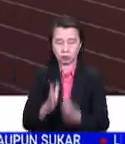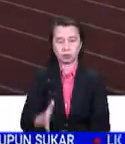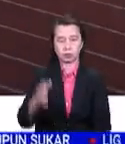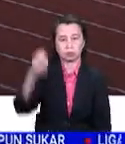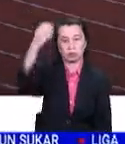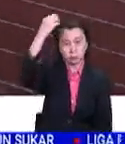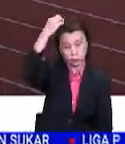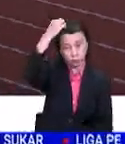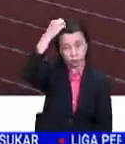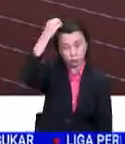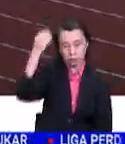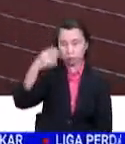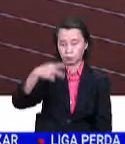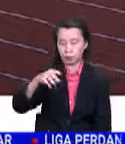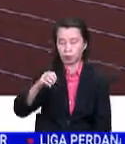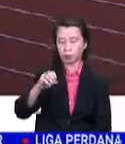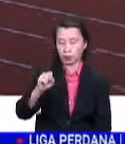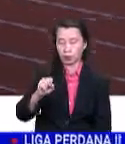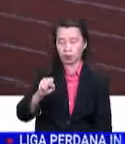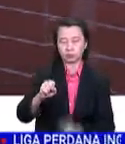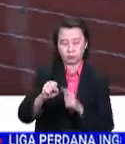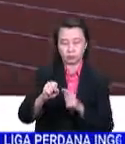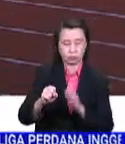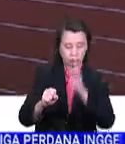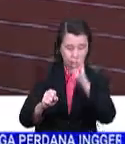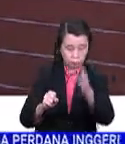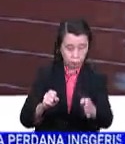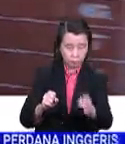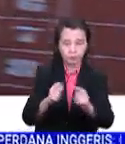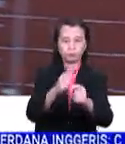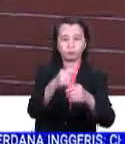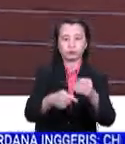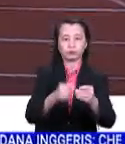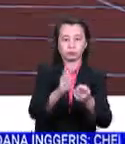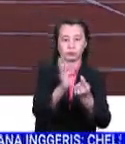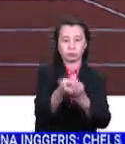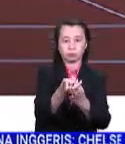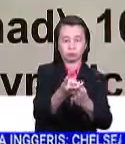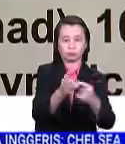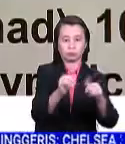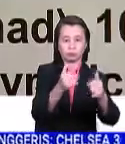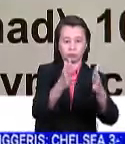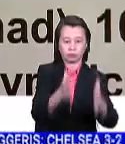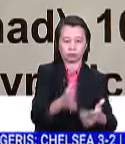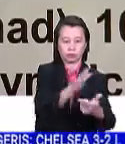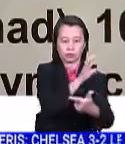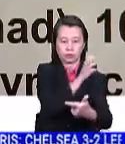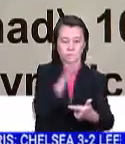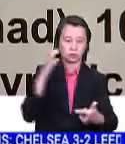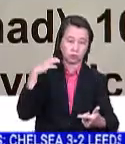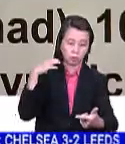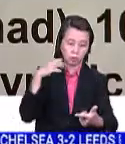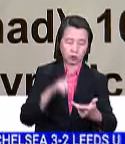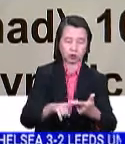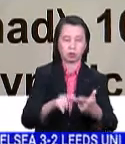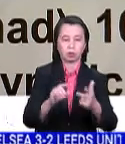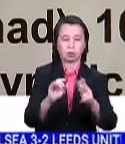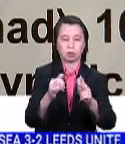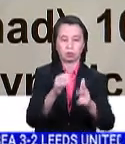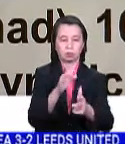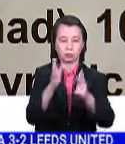Selangor. POS akan lebih prihatin tentang kebajikan atlet, jurulatih dan warga